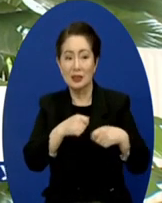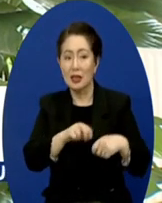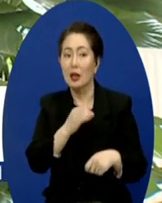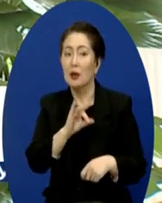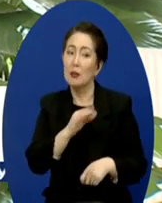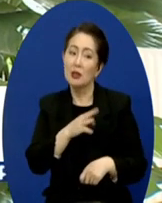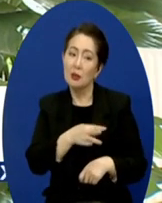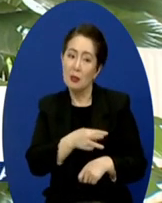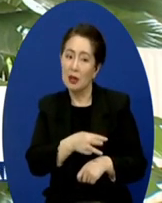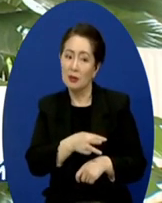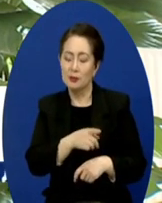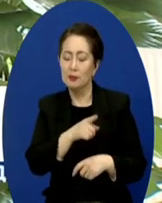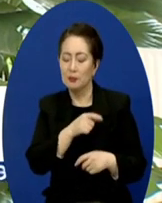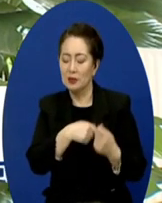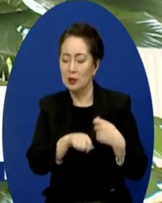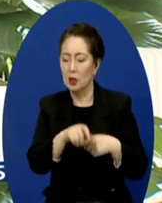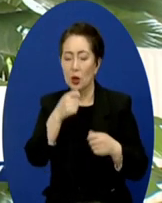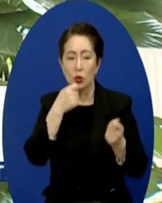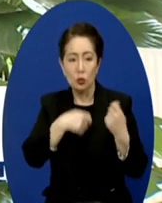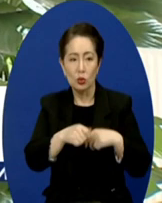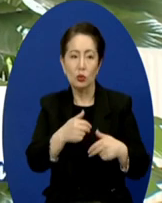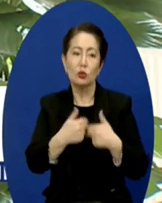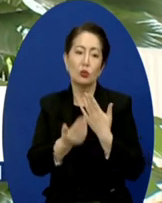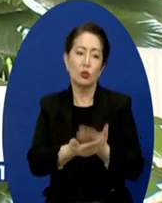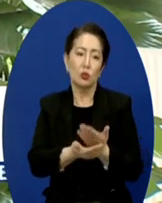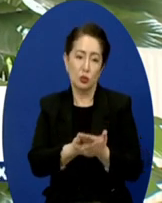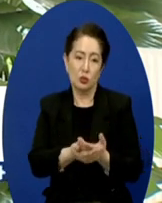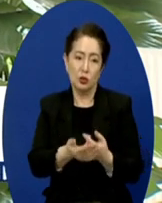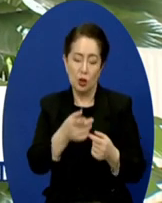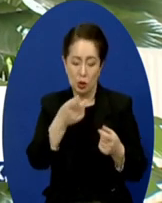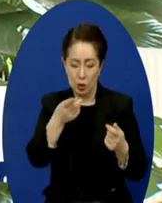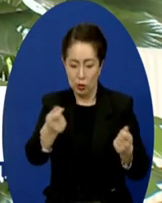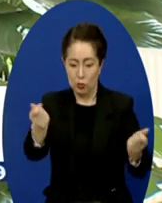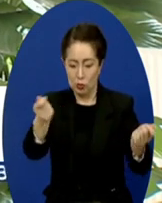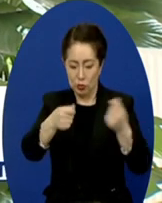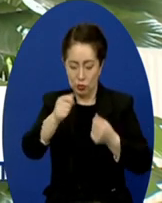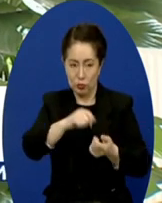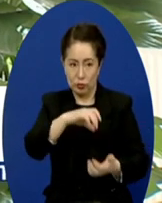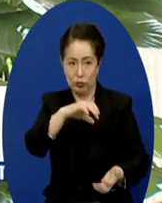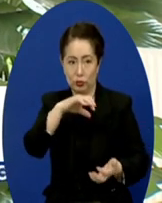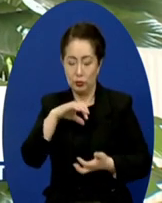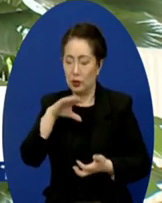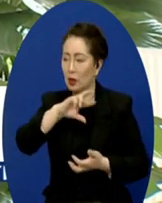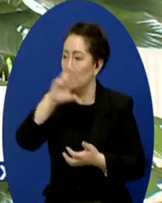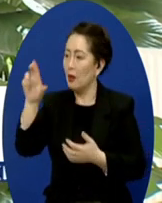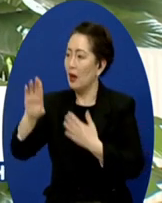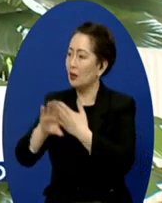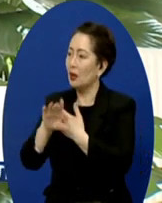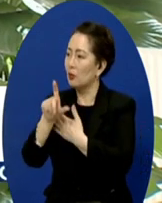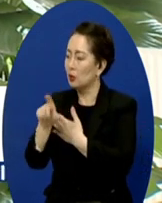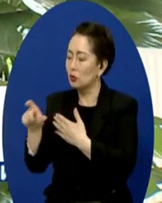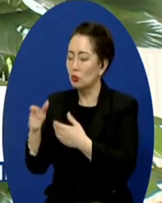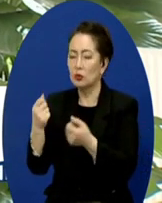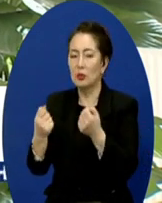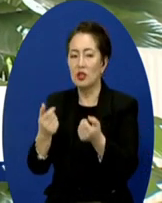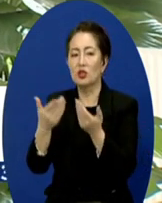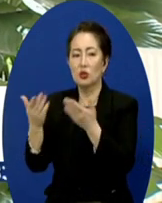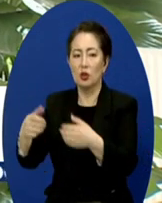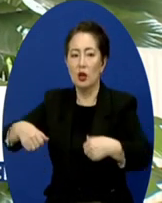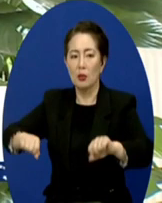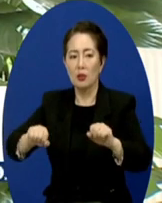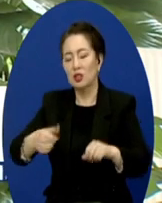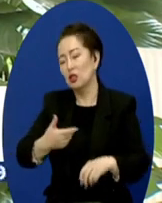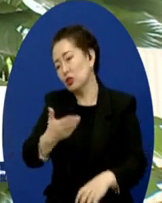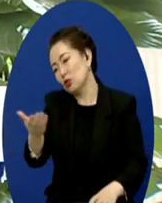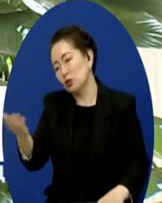Тэгэхээр бид нарт нэгдүгээр тоо дуудлага худалдаагаар худалдаж өгөөч ээ. Хоёрдугаарт тэндээс төвлөрсөн мөнгөөр байгаль хамгаалагч нараа бид нар унаачлуулъя.